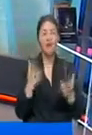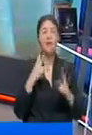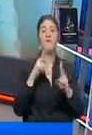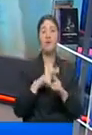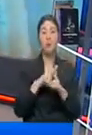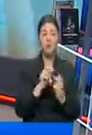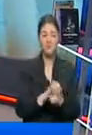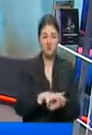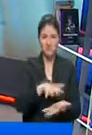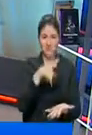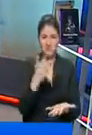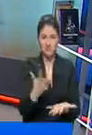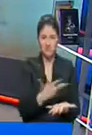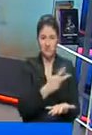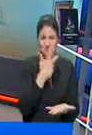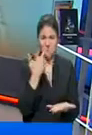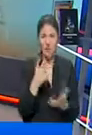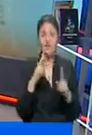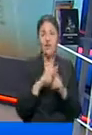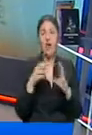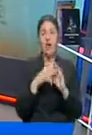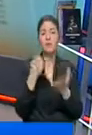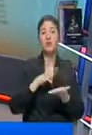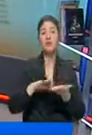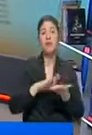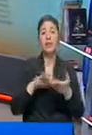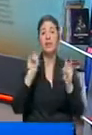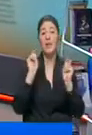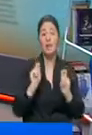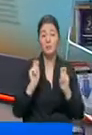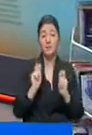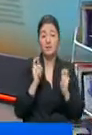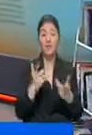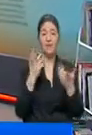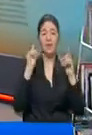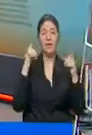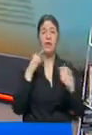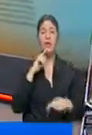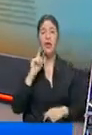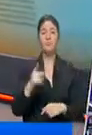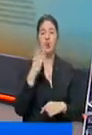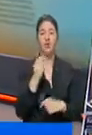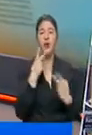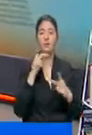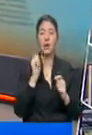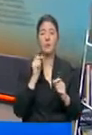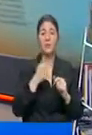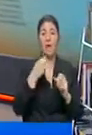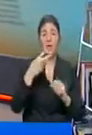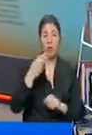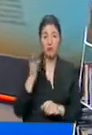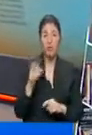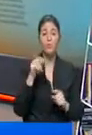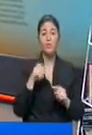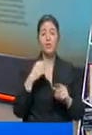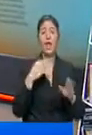Faturalar kabarmıştı. Faturalarla ilgili bir düzenleme yaptığını ve yetkililere talimat verdiğini açıkladı Erdoğan. Bugünkü